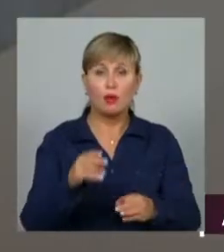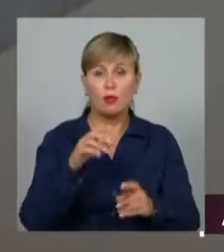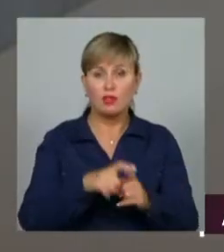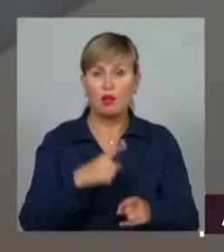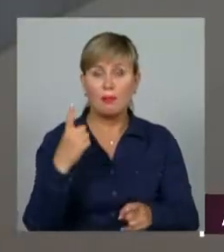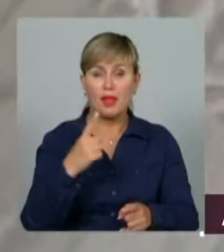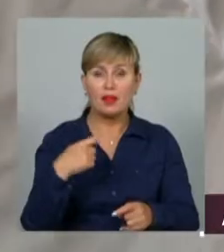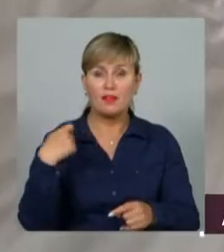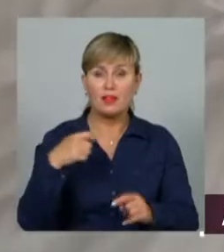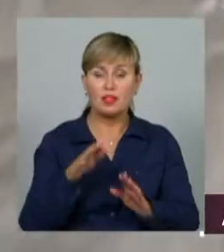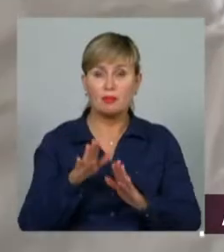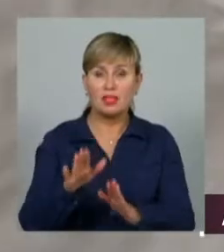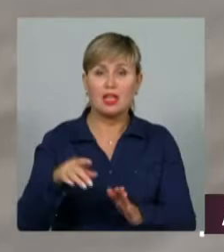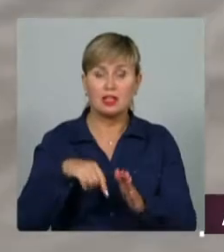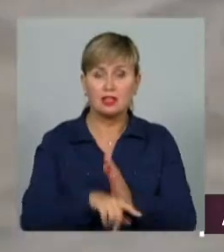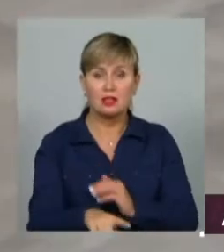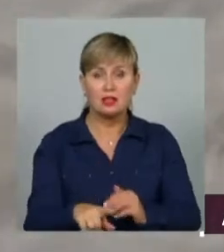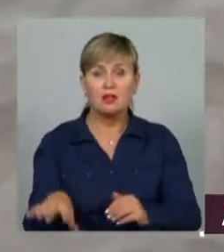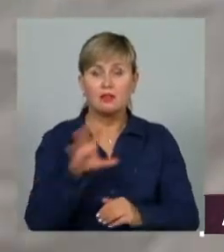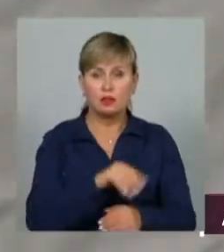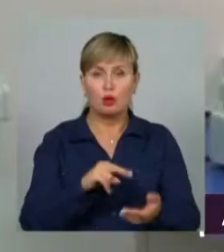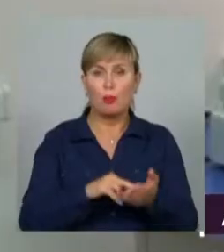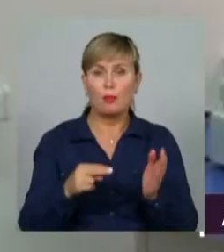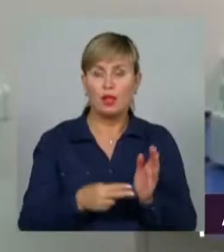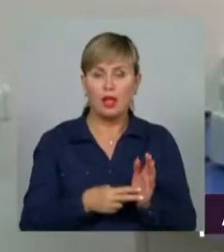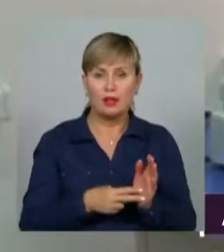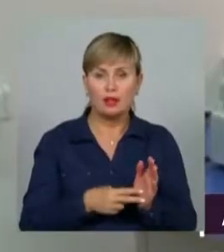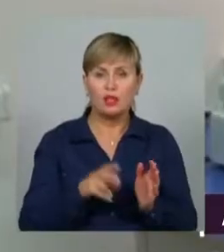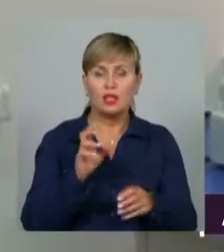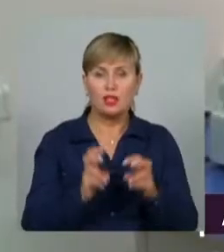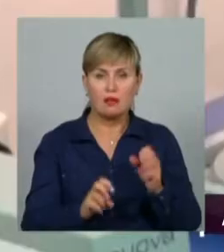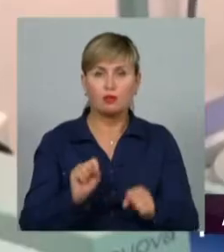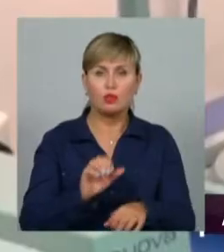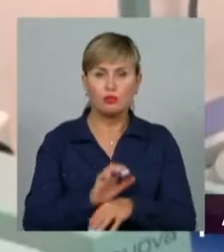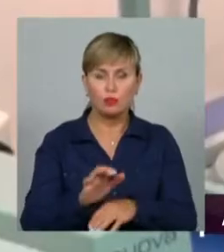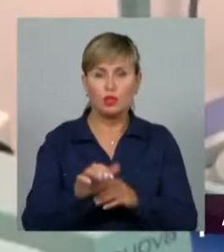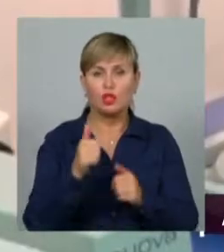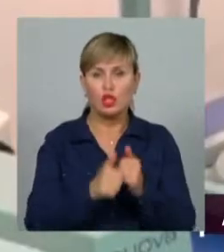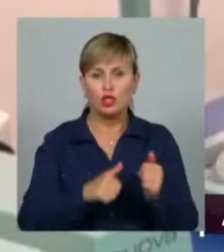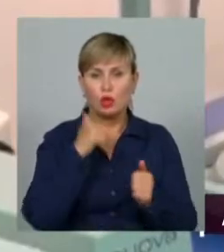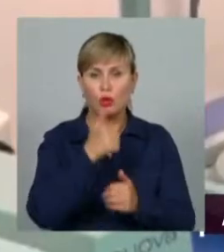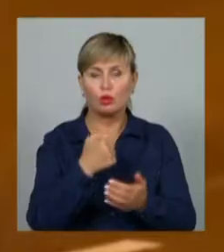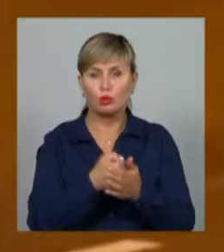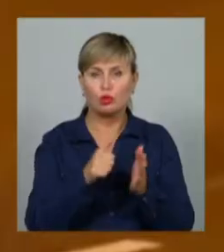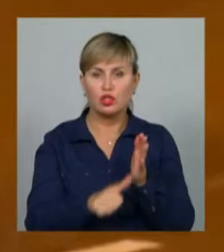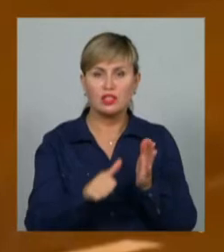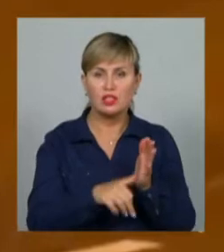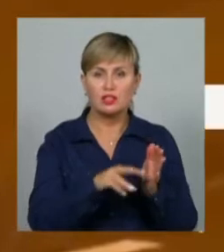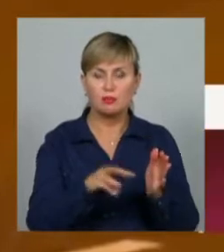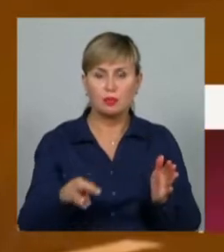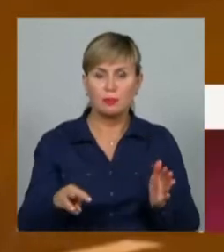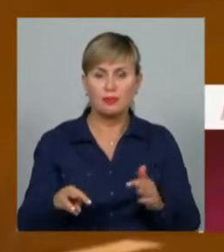первого вице-премьера Алихана Смаилова, все идет по плану. Завод сможет выпускать ежегодно до 60 миллионов доз. В